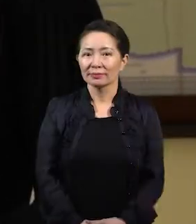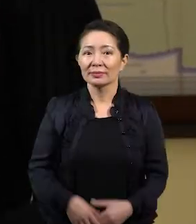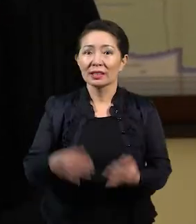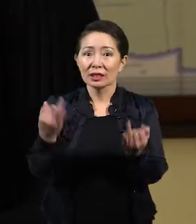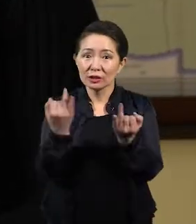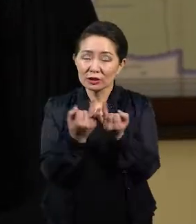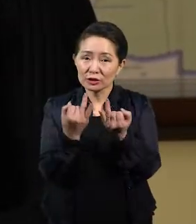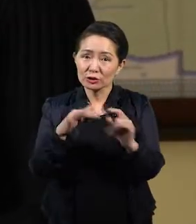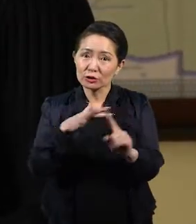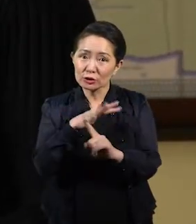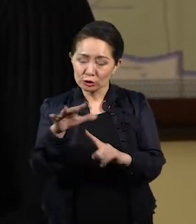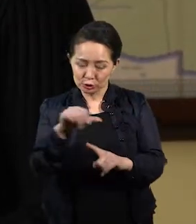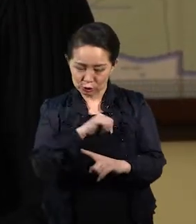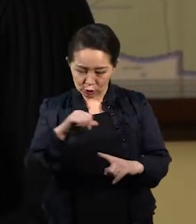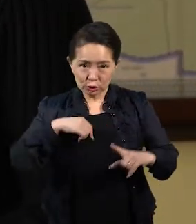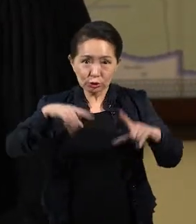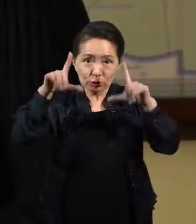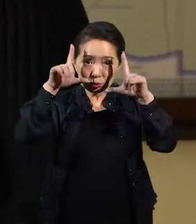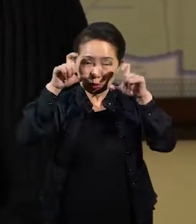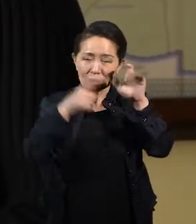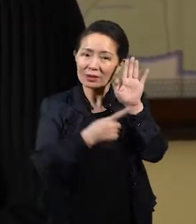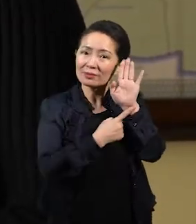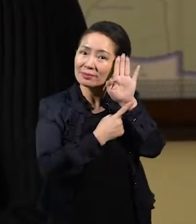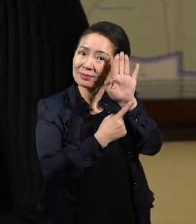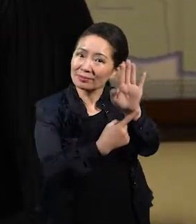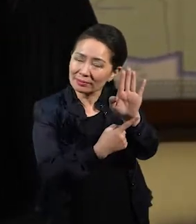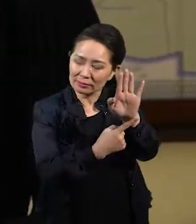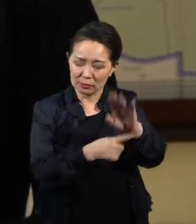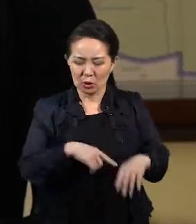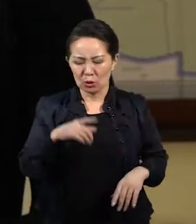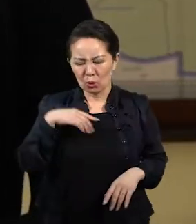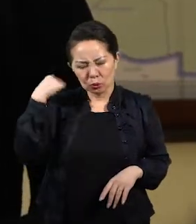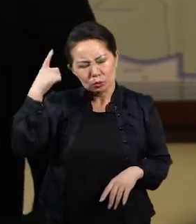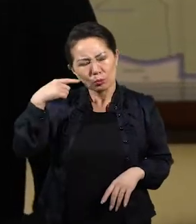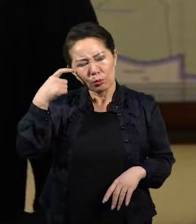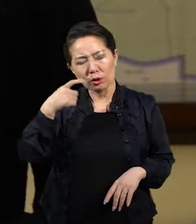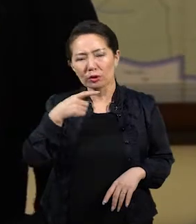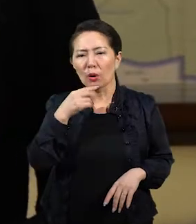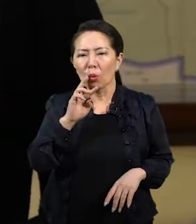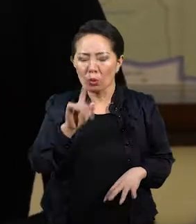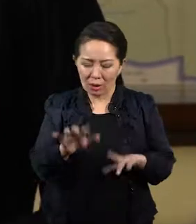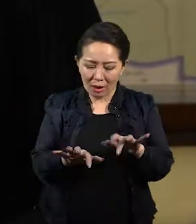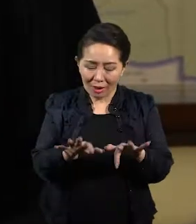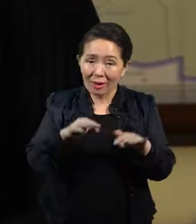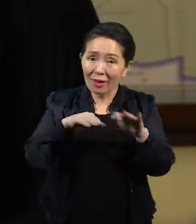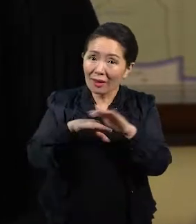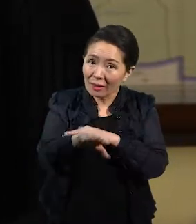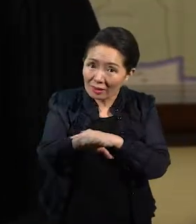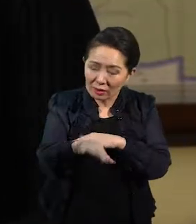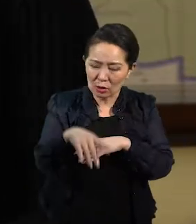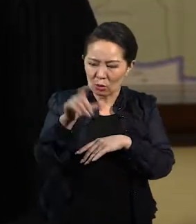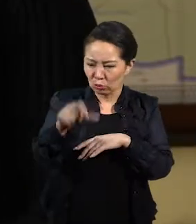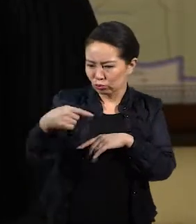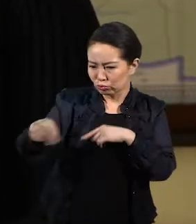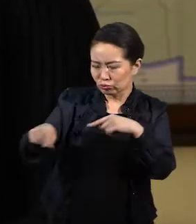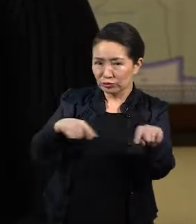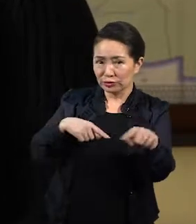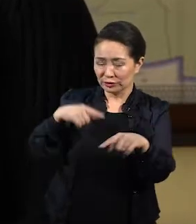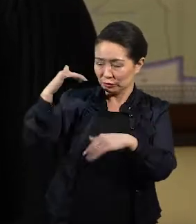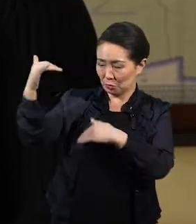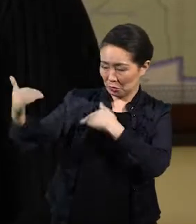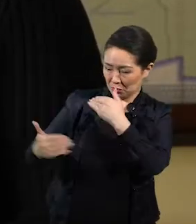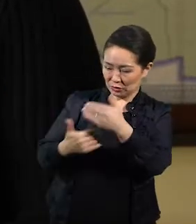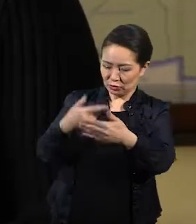Захим орчинд бид нар өөрсдийн зургийг постлохдоо үзэл бодлоо илэрхийлсэн пост илгээхдээ хин нэгнийхэн одоо илгээсэн постын